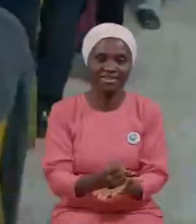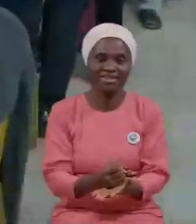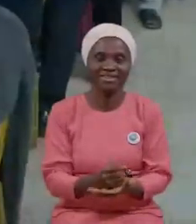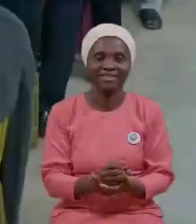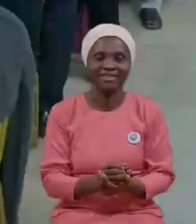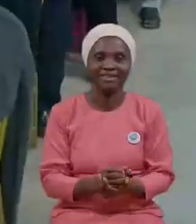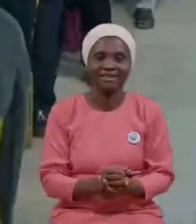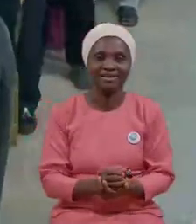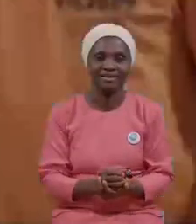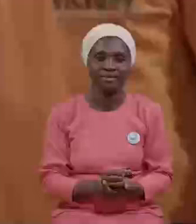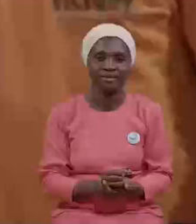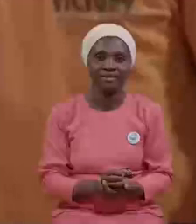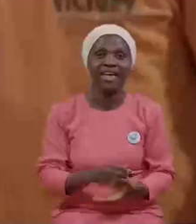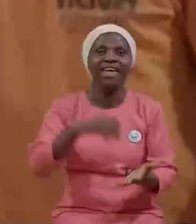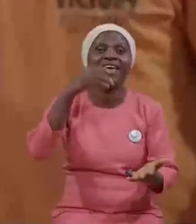Amen.